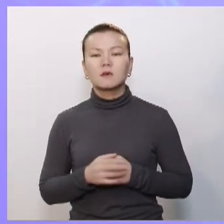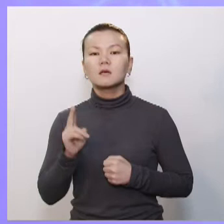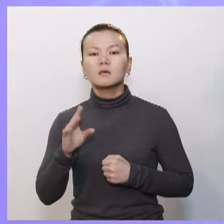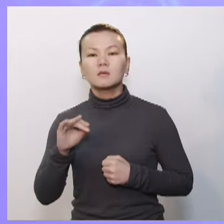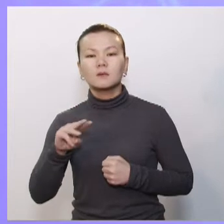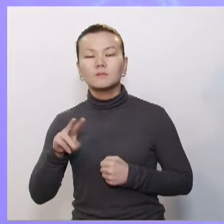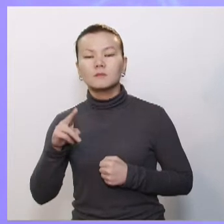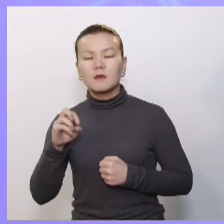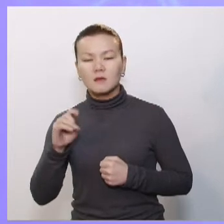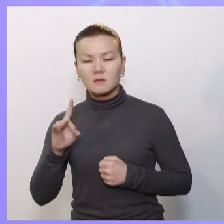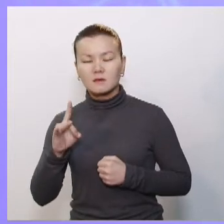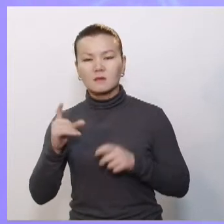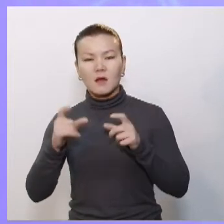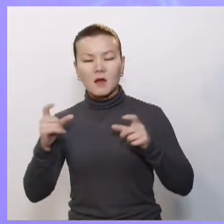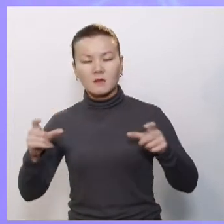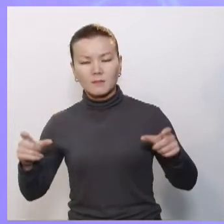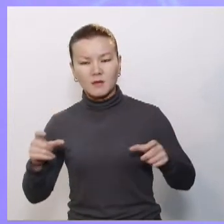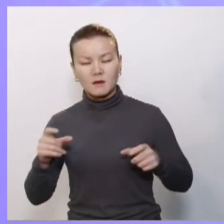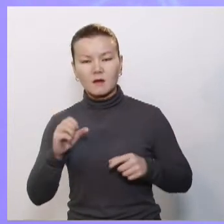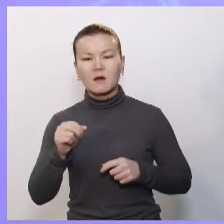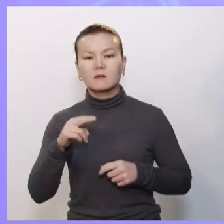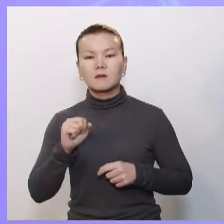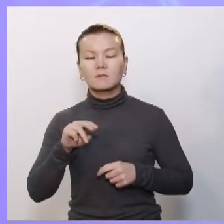Кимдер? Адамдар.